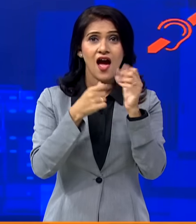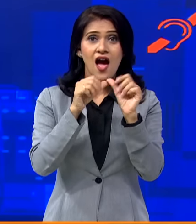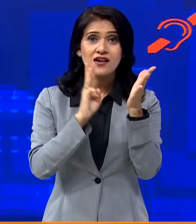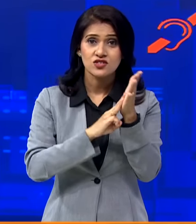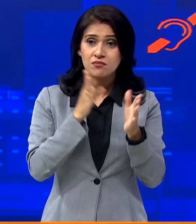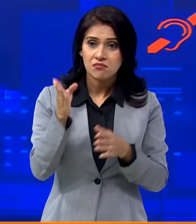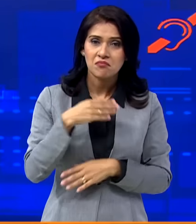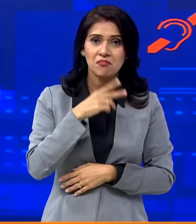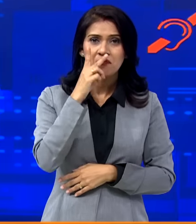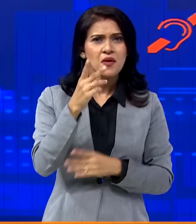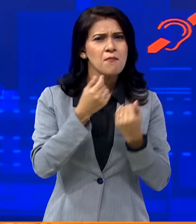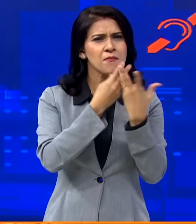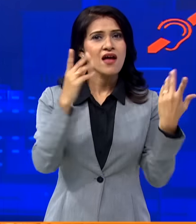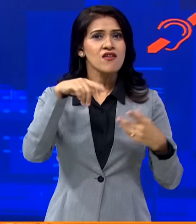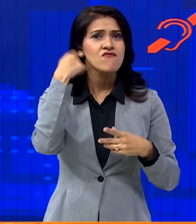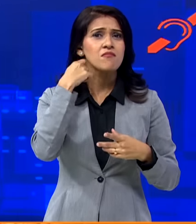होते